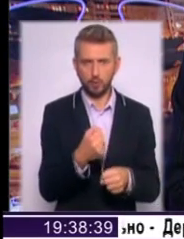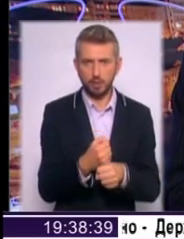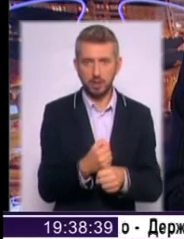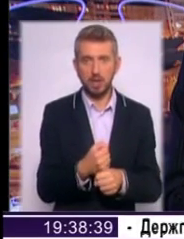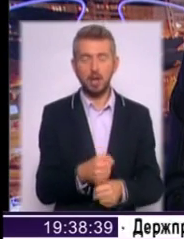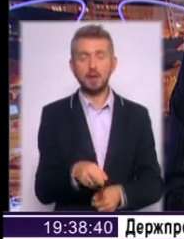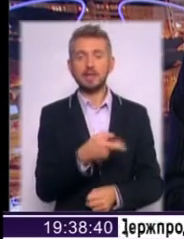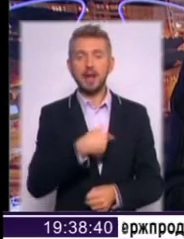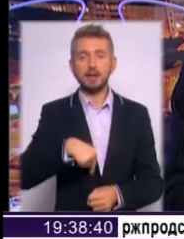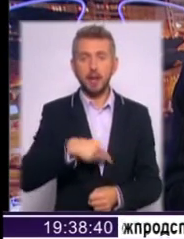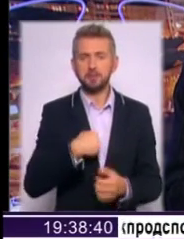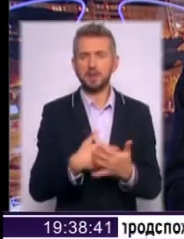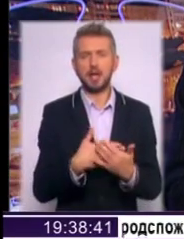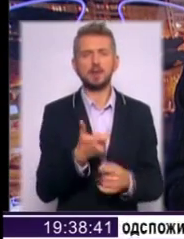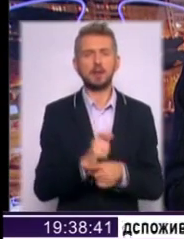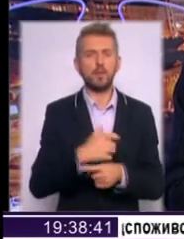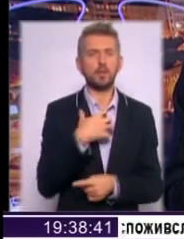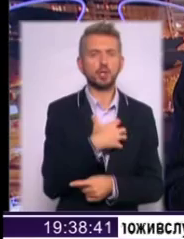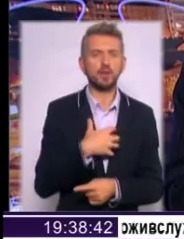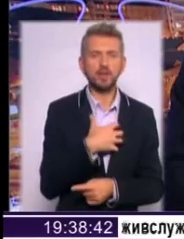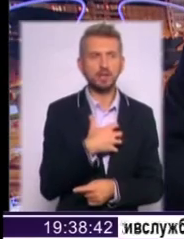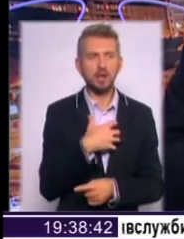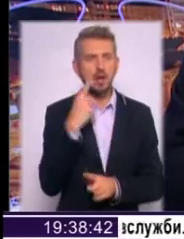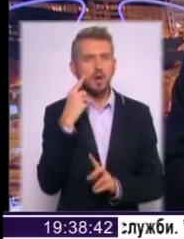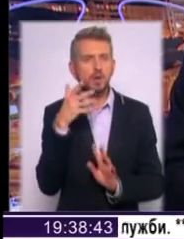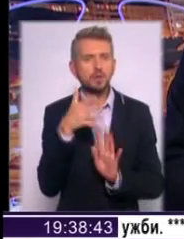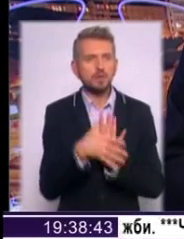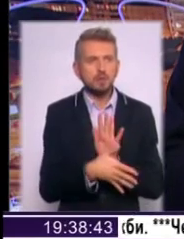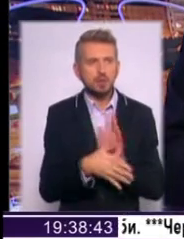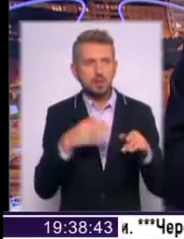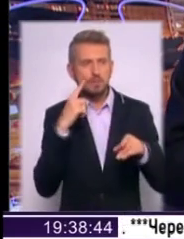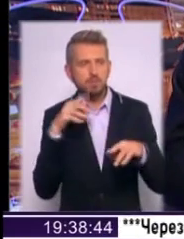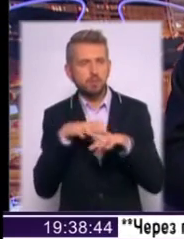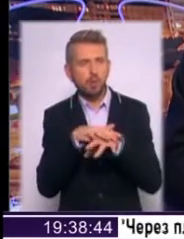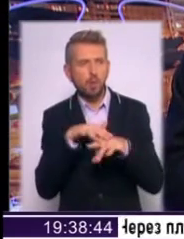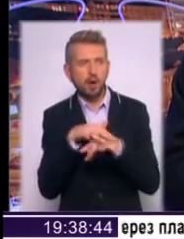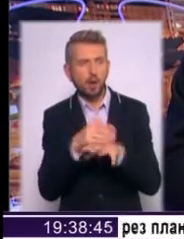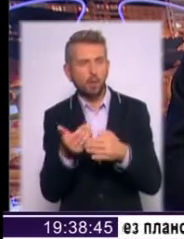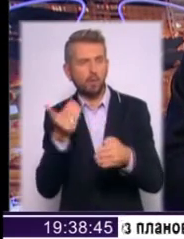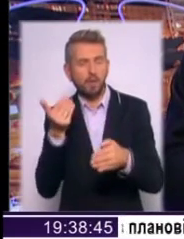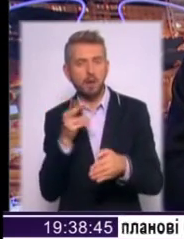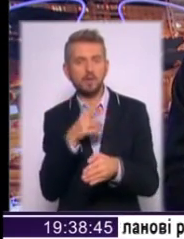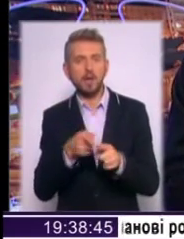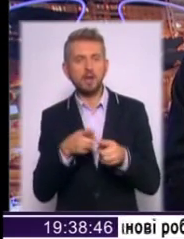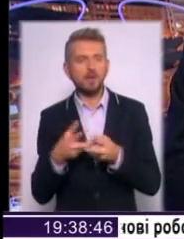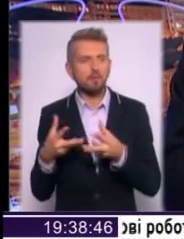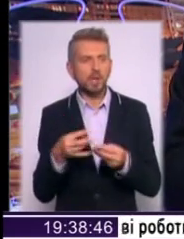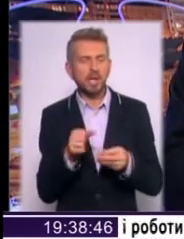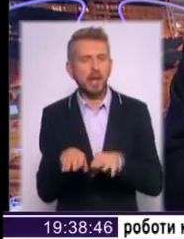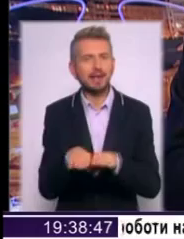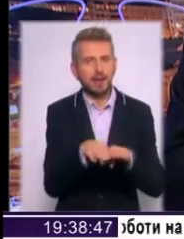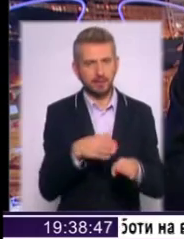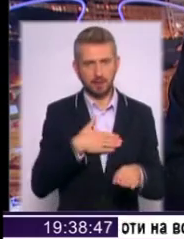для нас, мені здається, найважливіше було б от розуміння, прорахування, як це вплине на єдність нашого суспільства. Поки